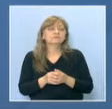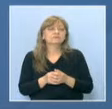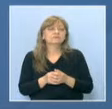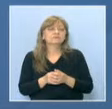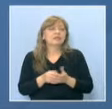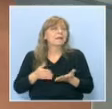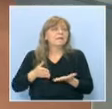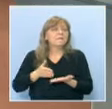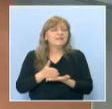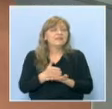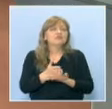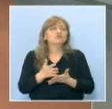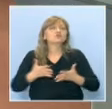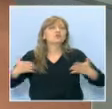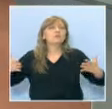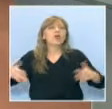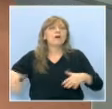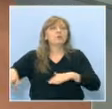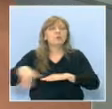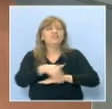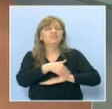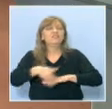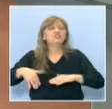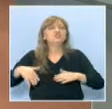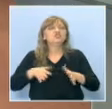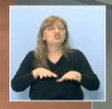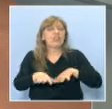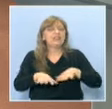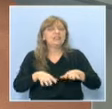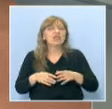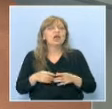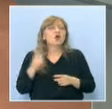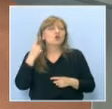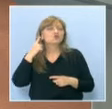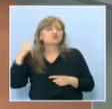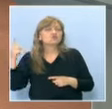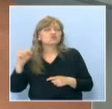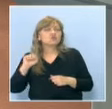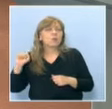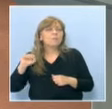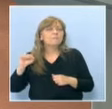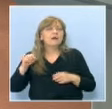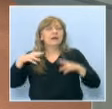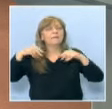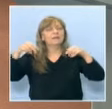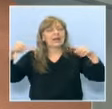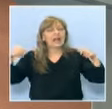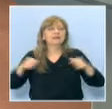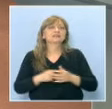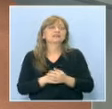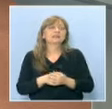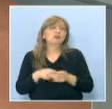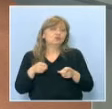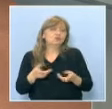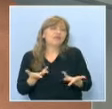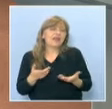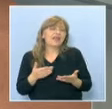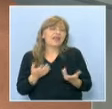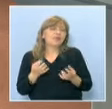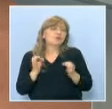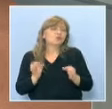така минаващото голямо движение всъщност, което е и шум, и прах. Знаете, че те са присъщи за централната част